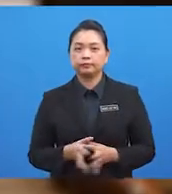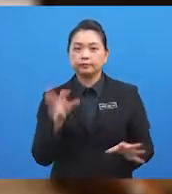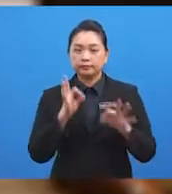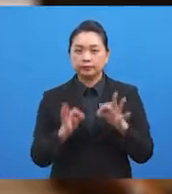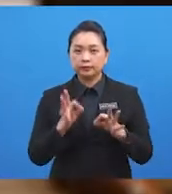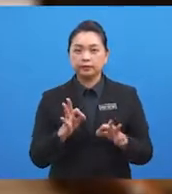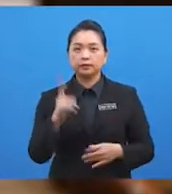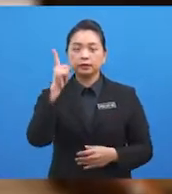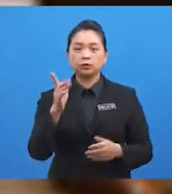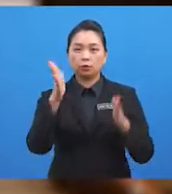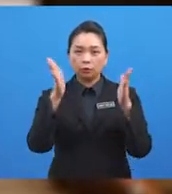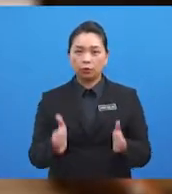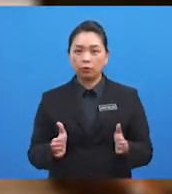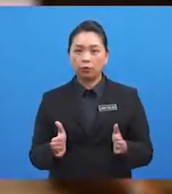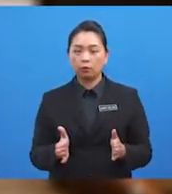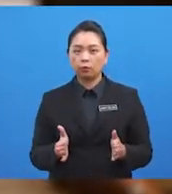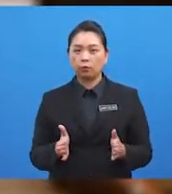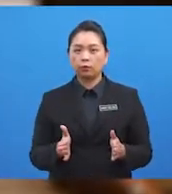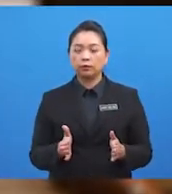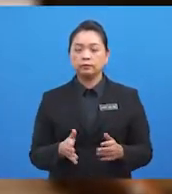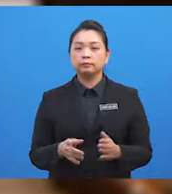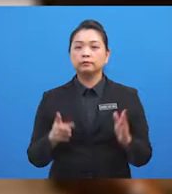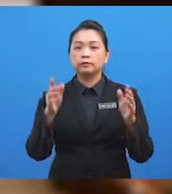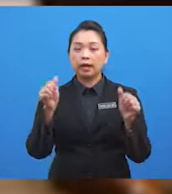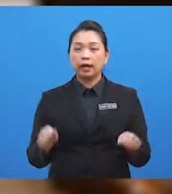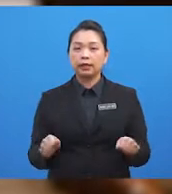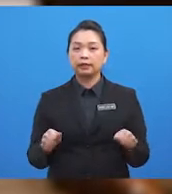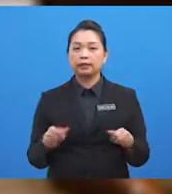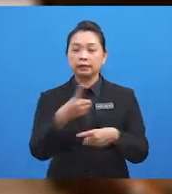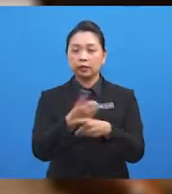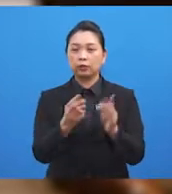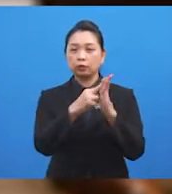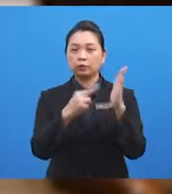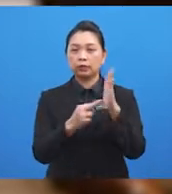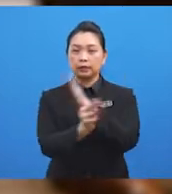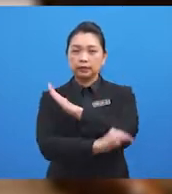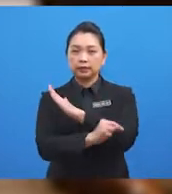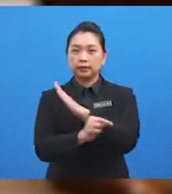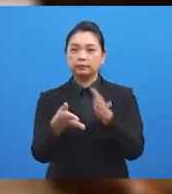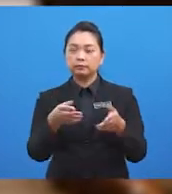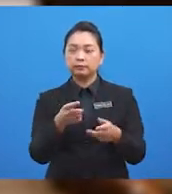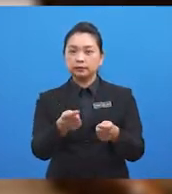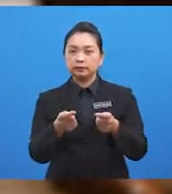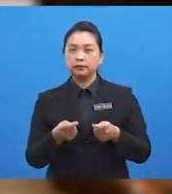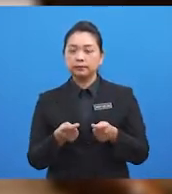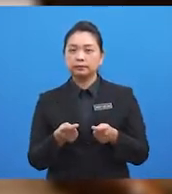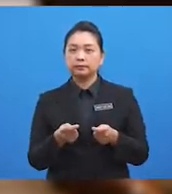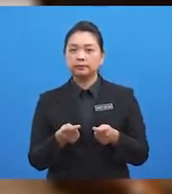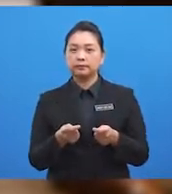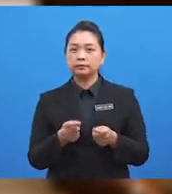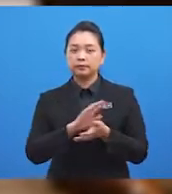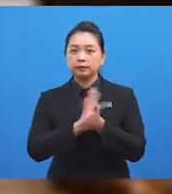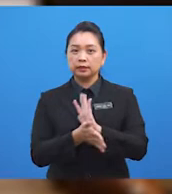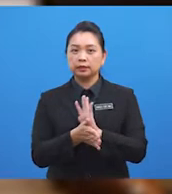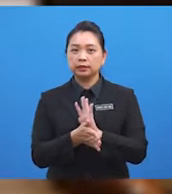Sekiranya seorang ahli Dewan Undangan Negeri menerima lantikan sebagai Yang di-Pertua Dewan